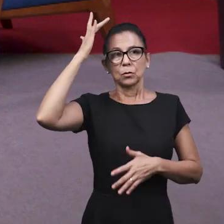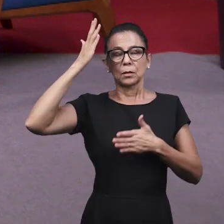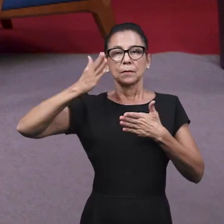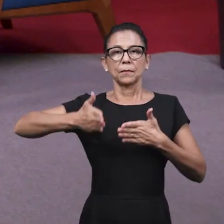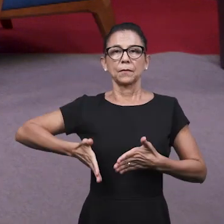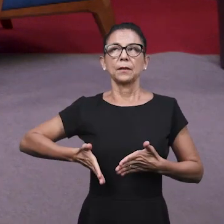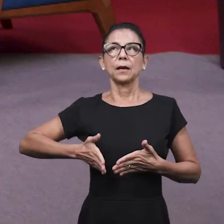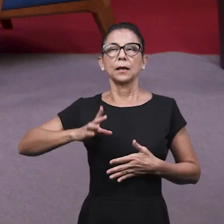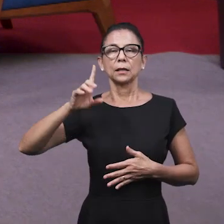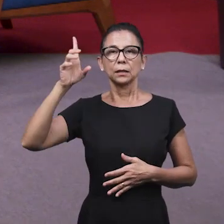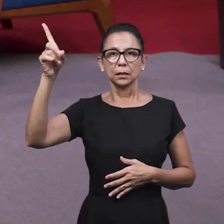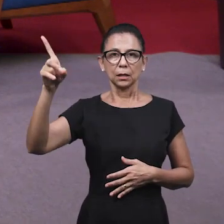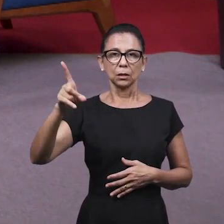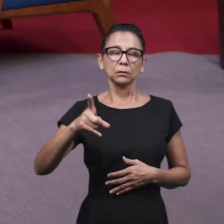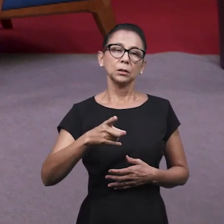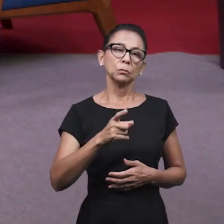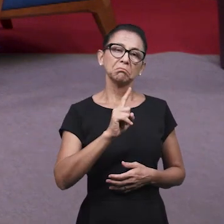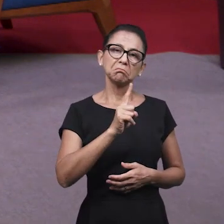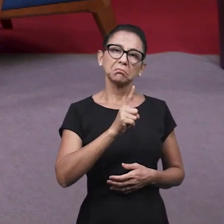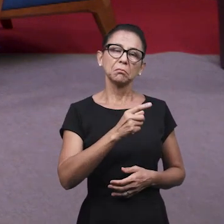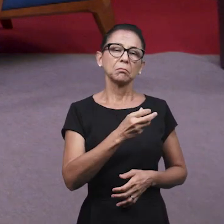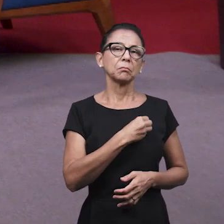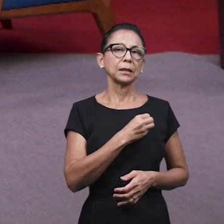donc ceux qui n'ont pas péché,